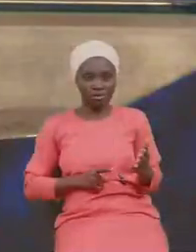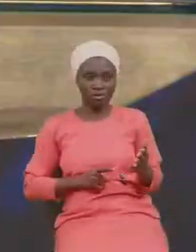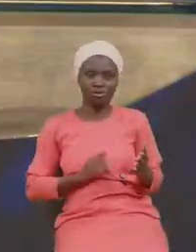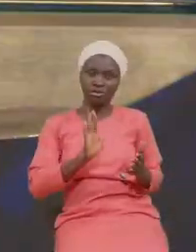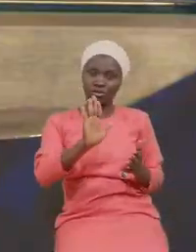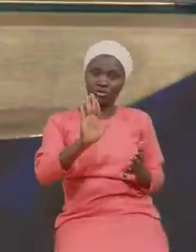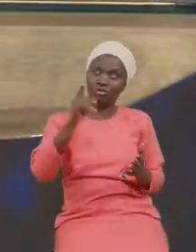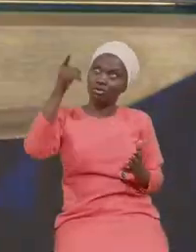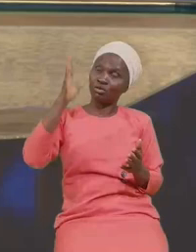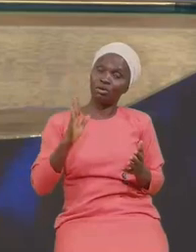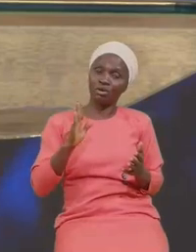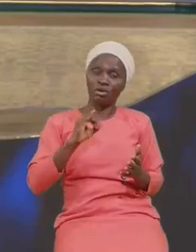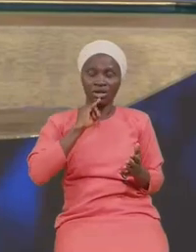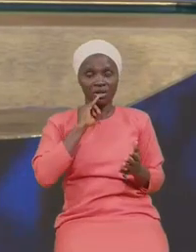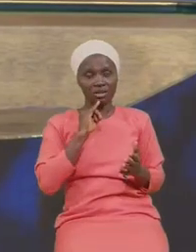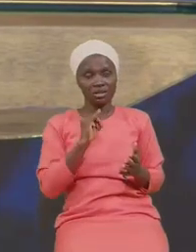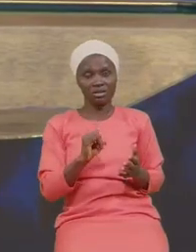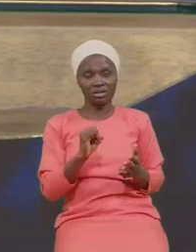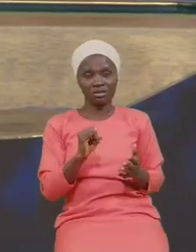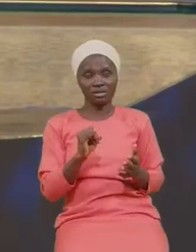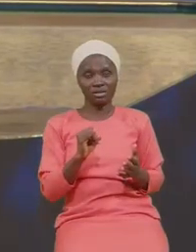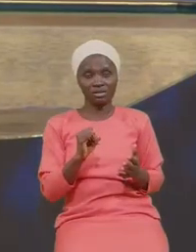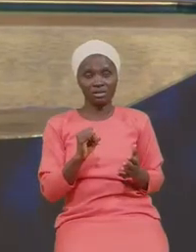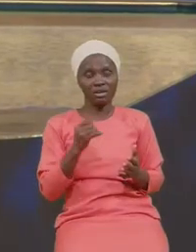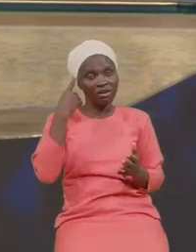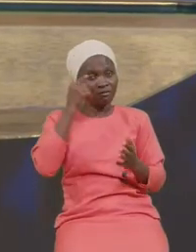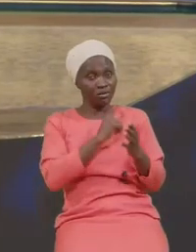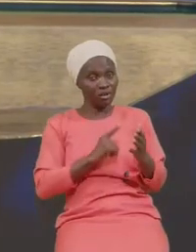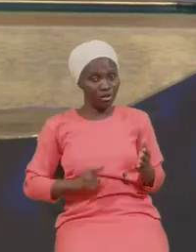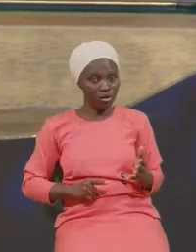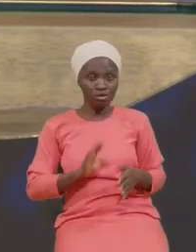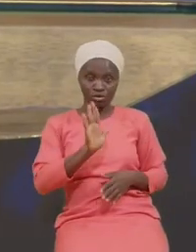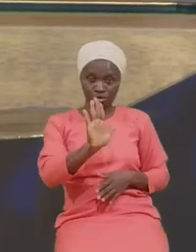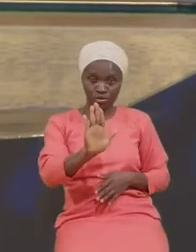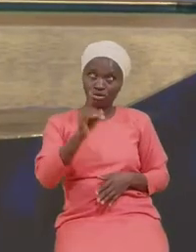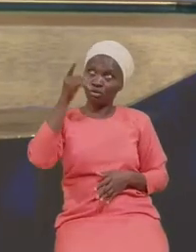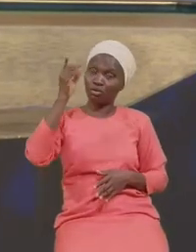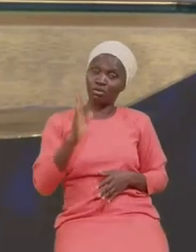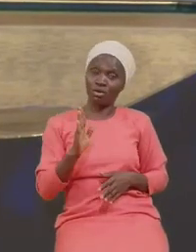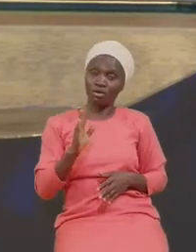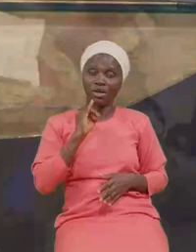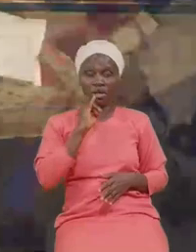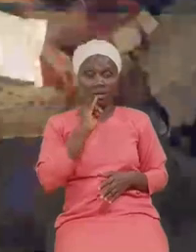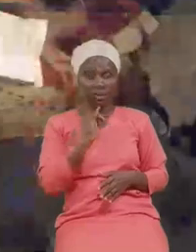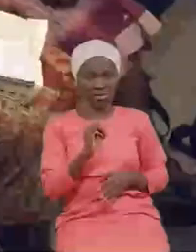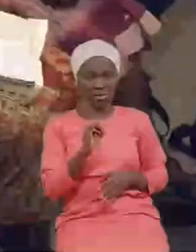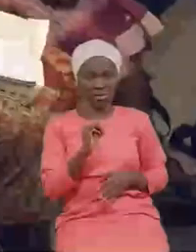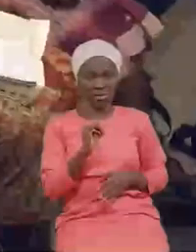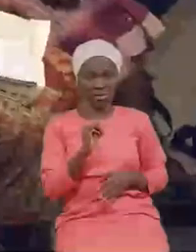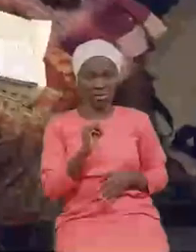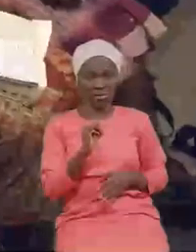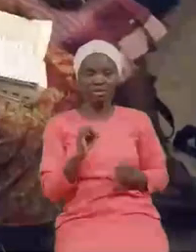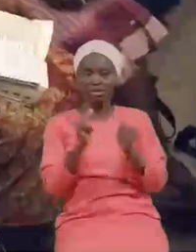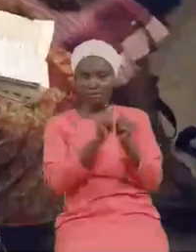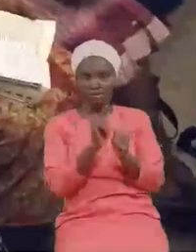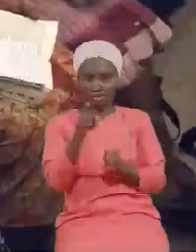Dieu est quand l'Éternel ton Dieu est avec toi